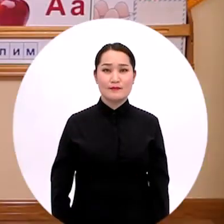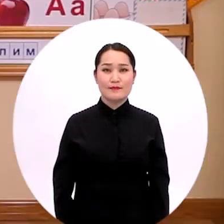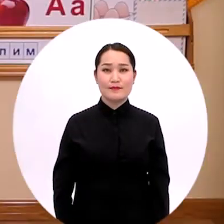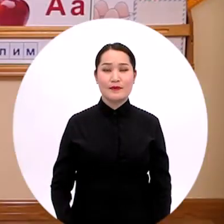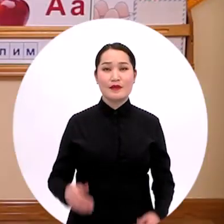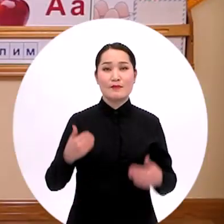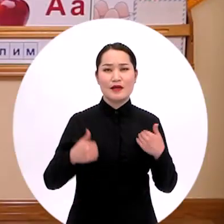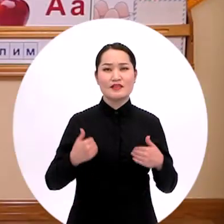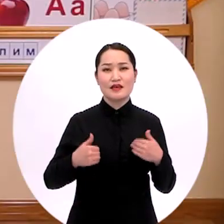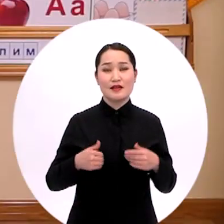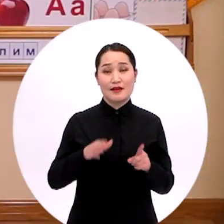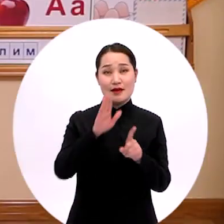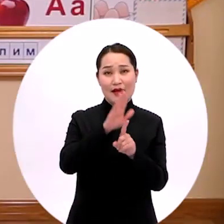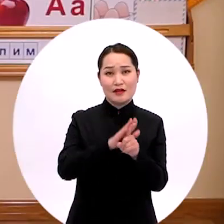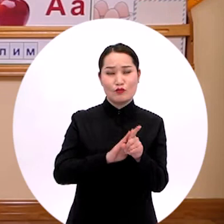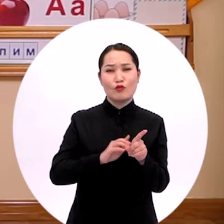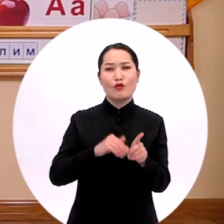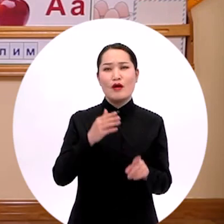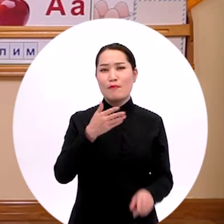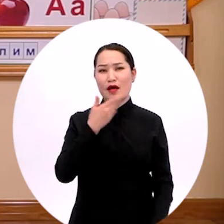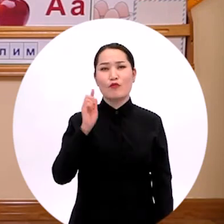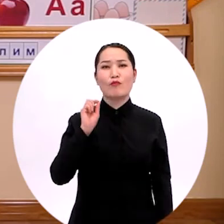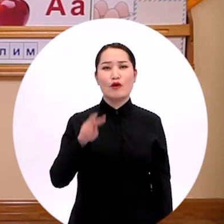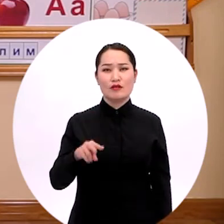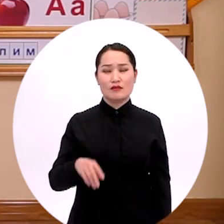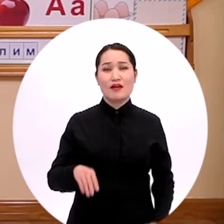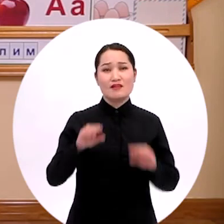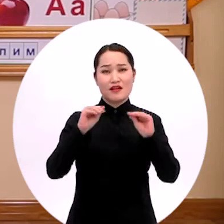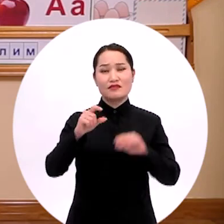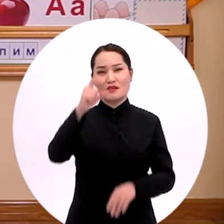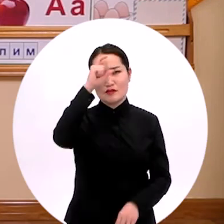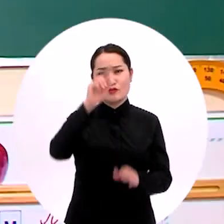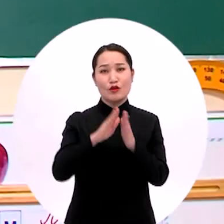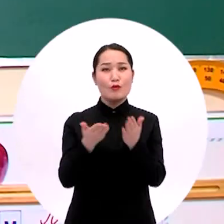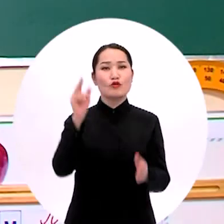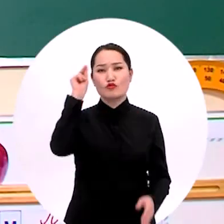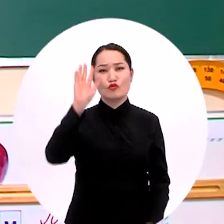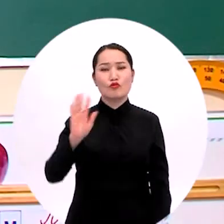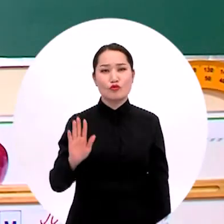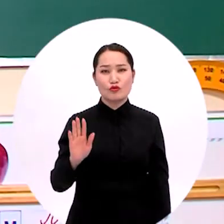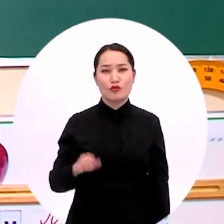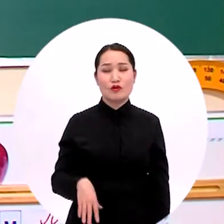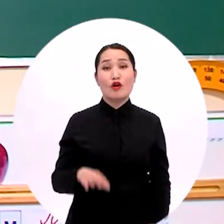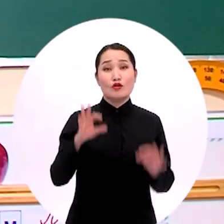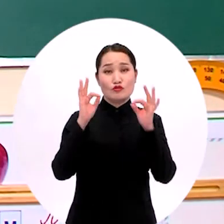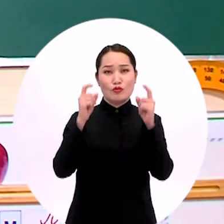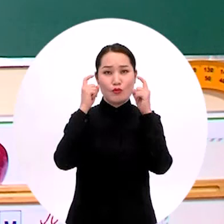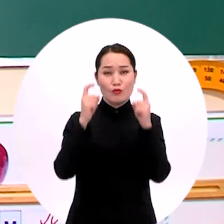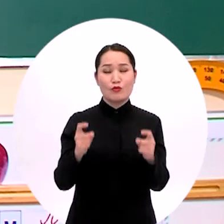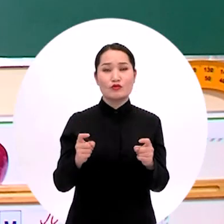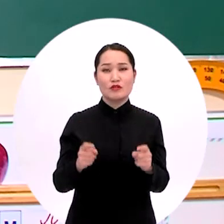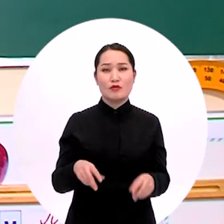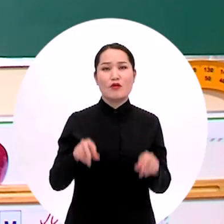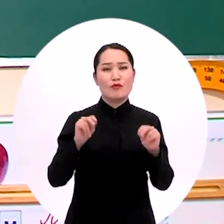Багшигаа хайрлахгүй бол бид заасан эрдэм номыг нь сурахгүй, зөв хүмүүжлтэй сайн